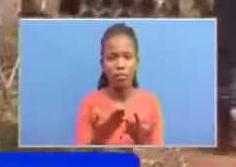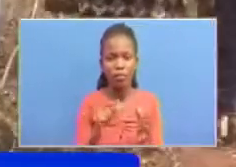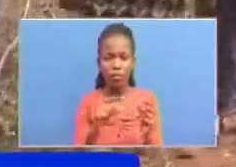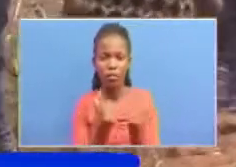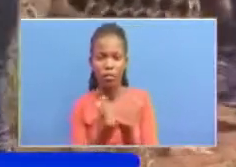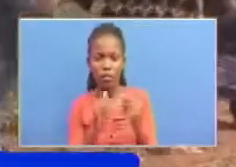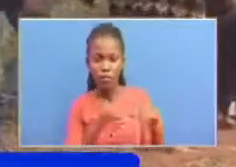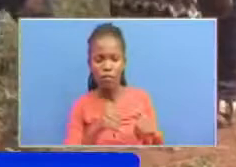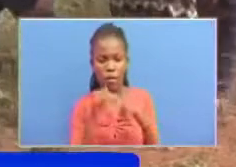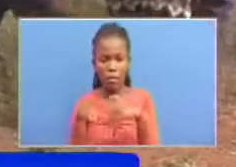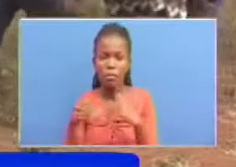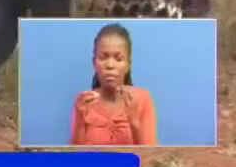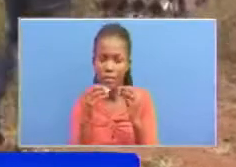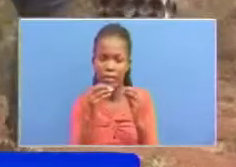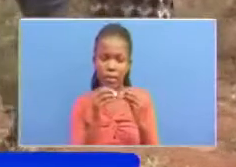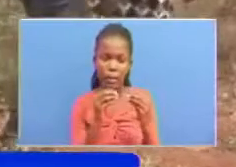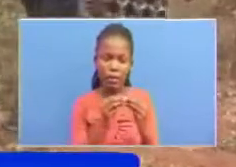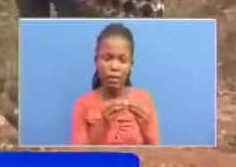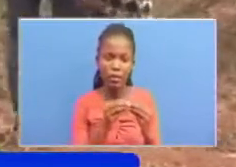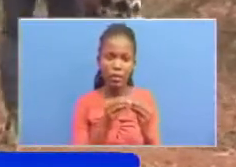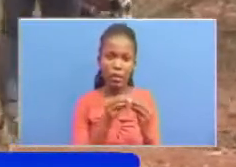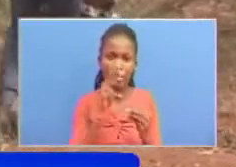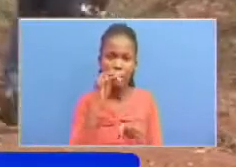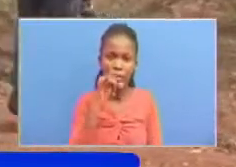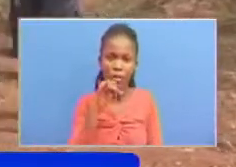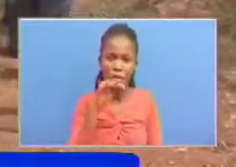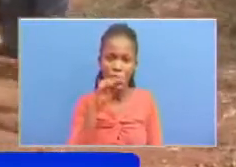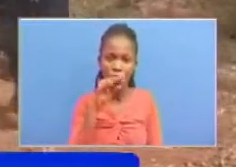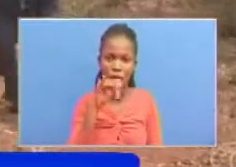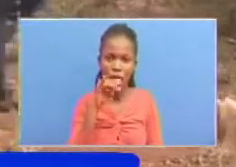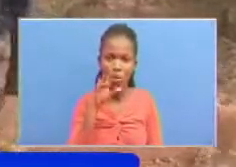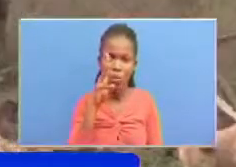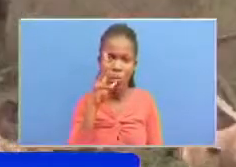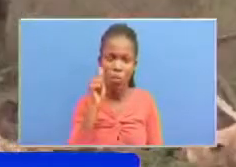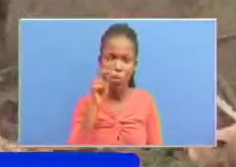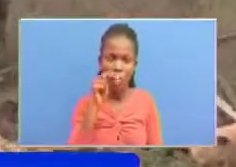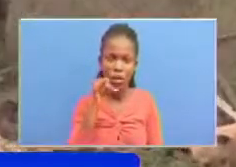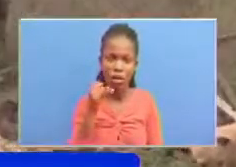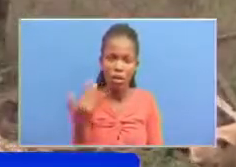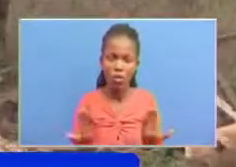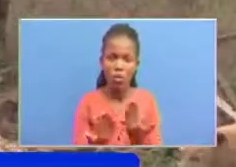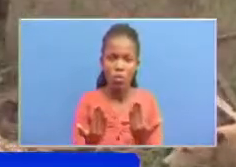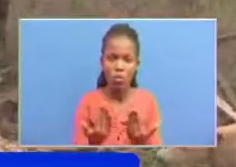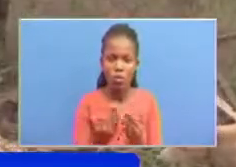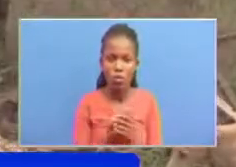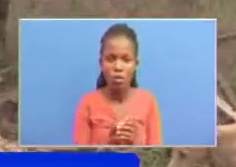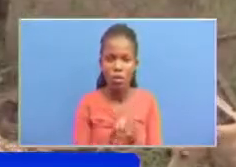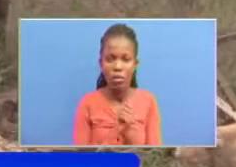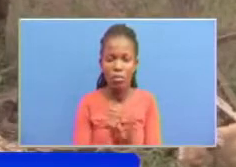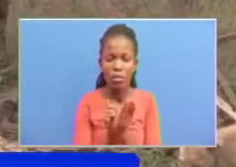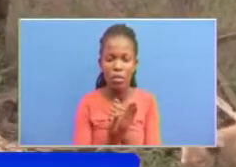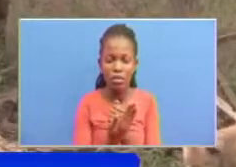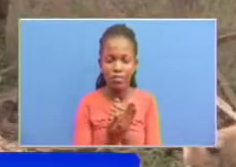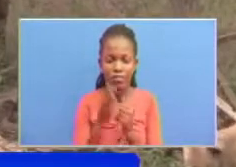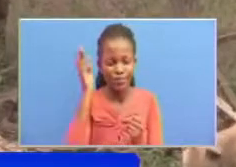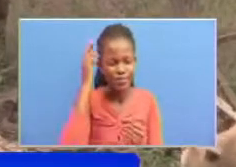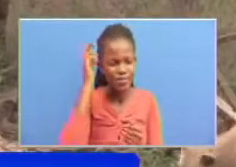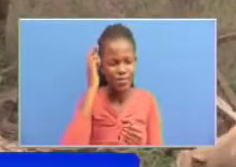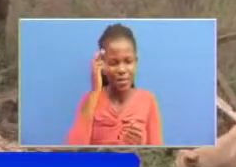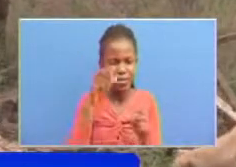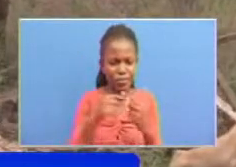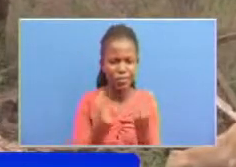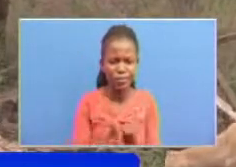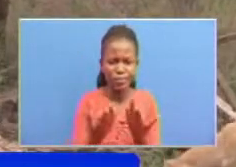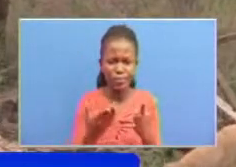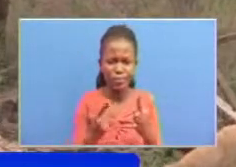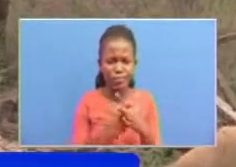manzuki, kikundi cha uidhi wa nzuki cha miwani. Valaka vindani kalangu na anamwene kivilo wa kikundi kiumbele isi itumisia kwa mbisa kikundi ki cha uidhi ya wa